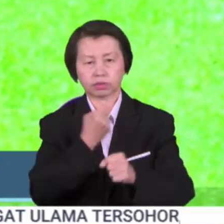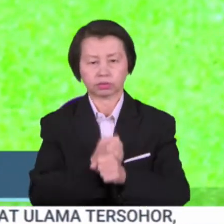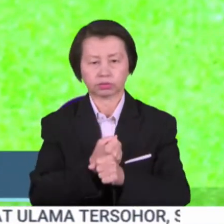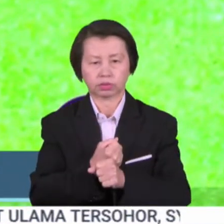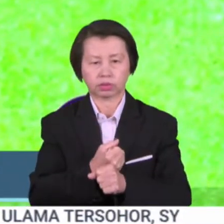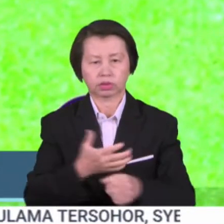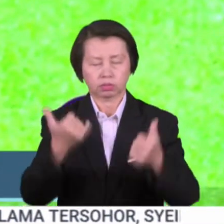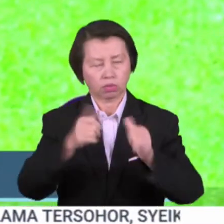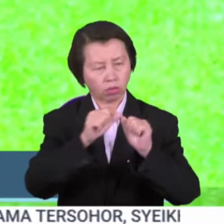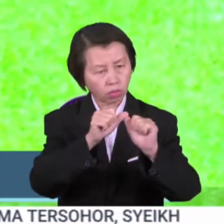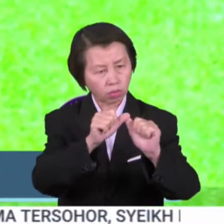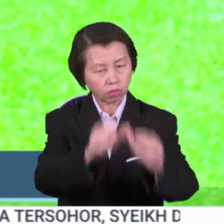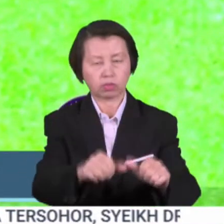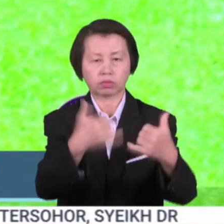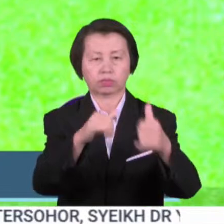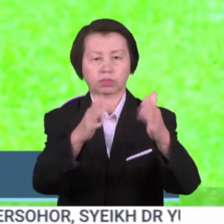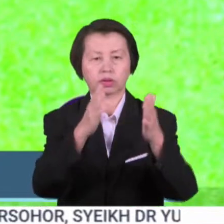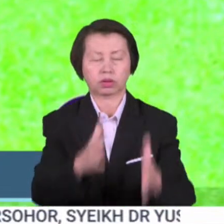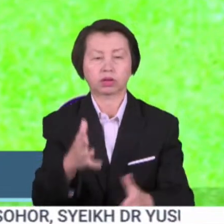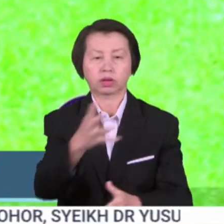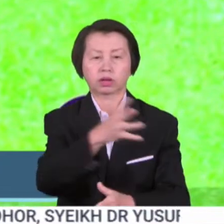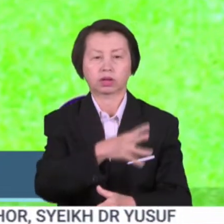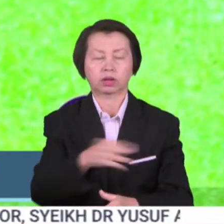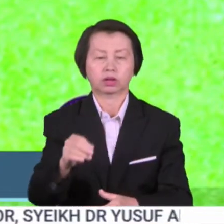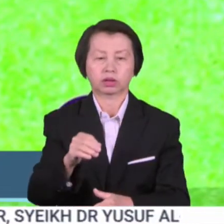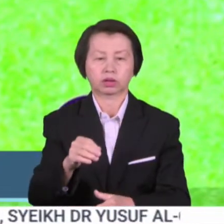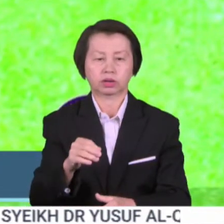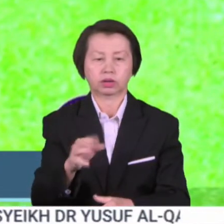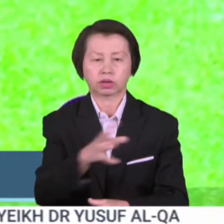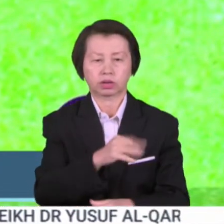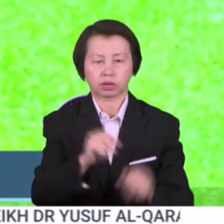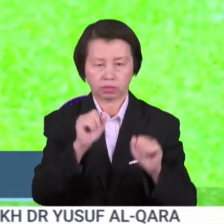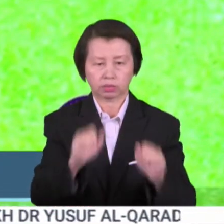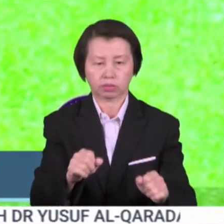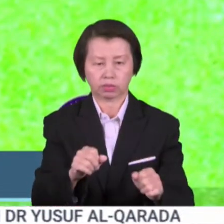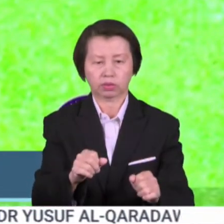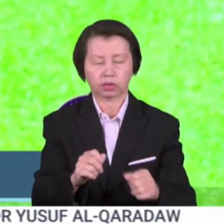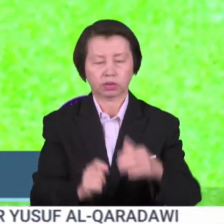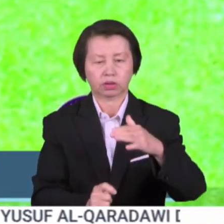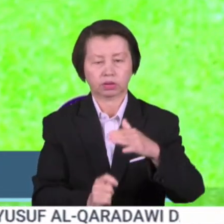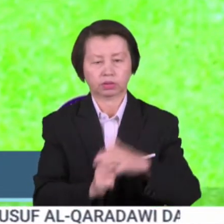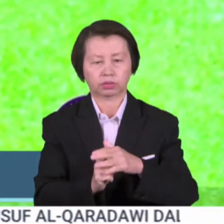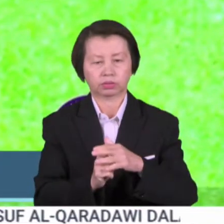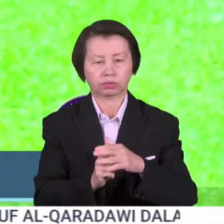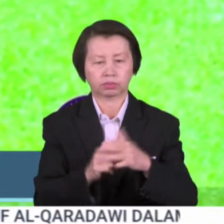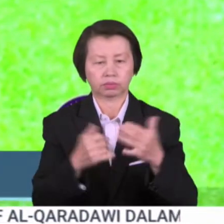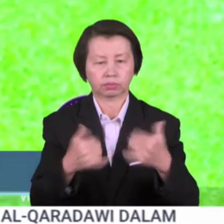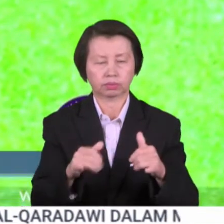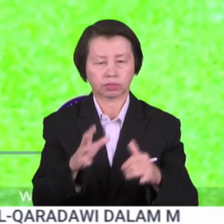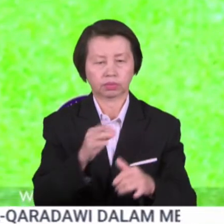one of the most consistent players on all surfaces I have a lot of respect for him